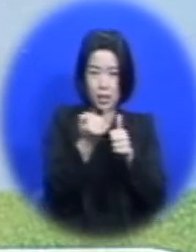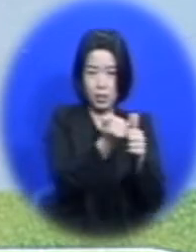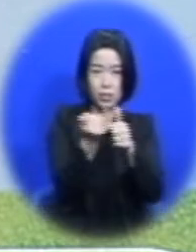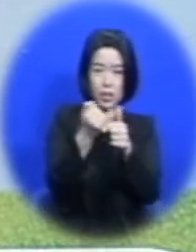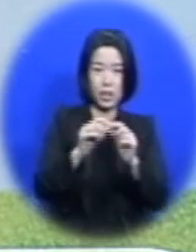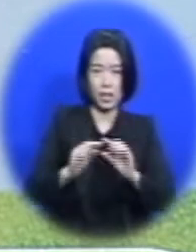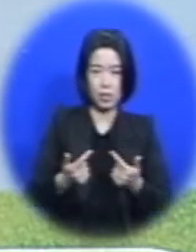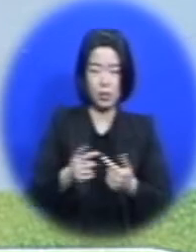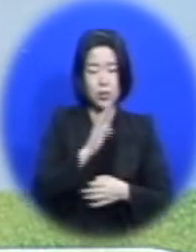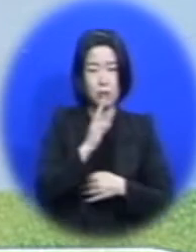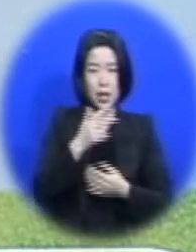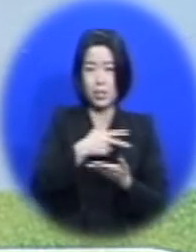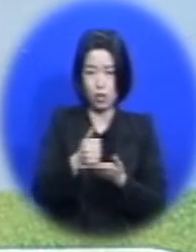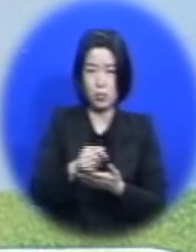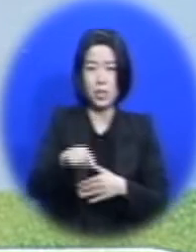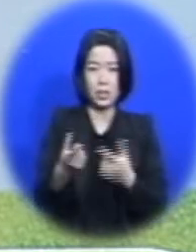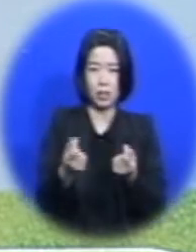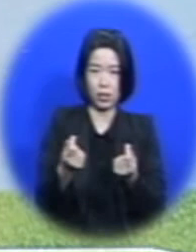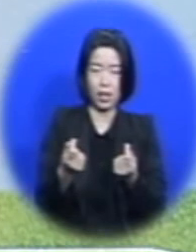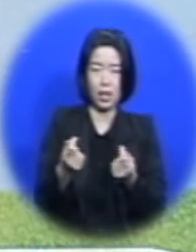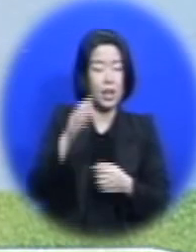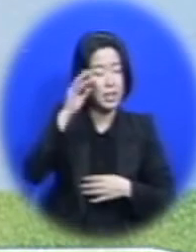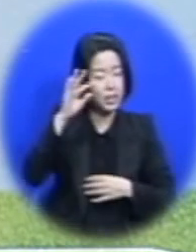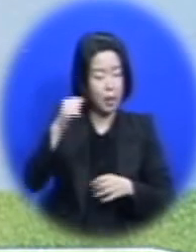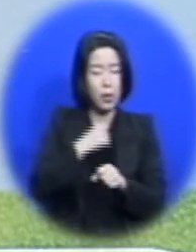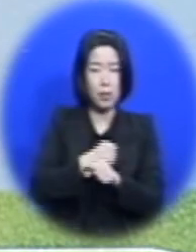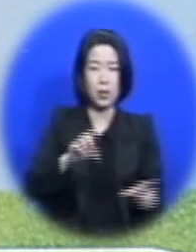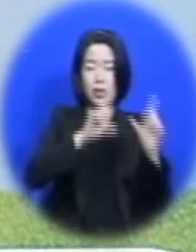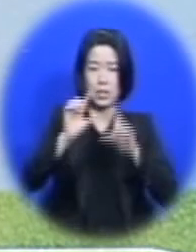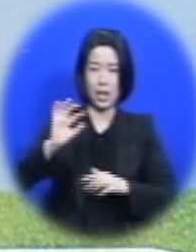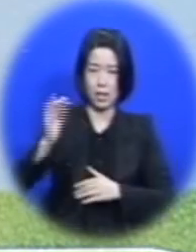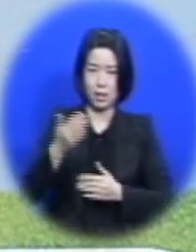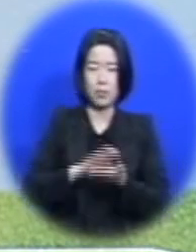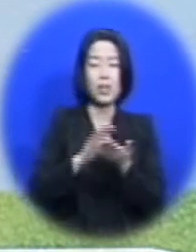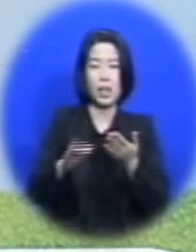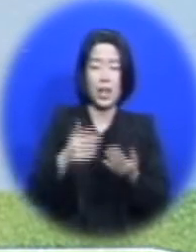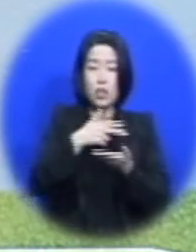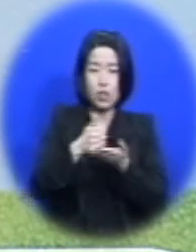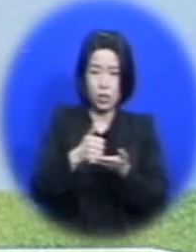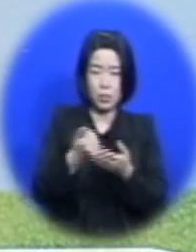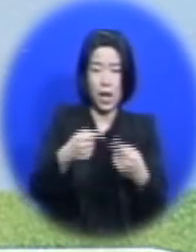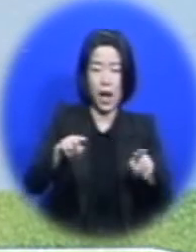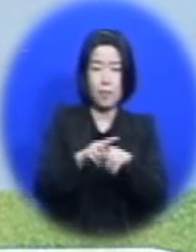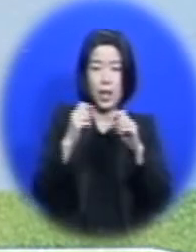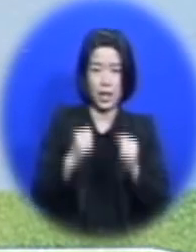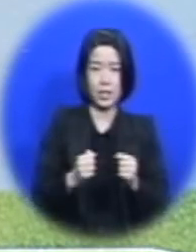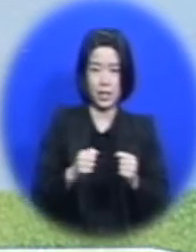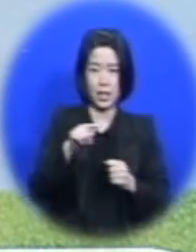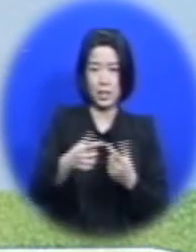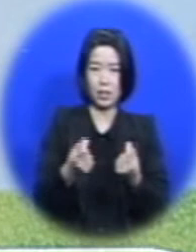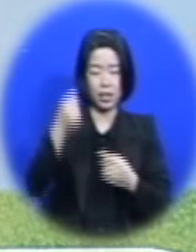정말 주님을 그렇게 사모하며 살게 되더라도 주님이 함께 계신 게 이렇게